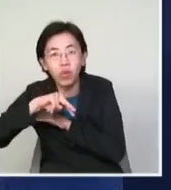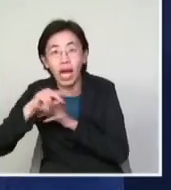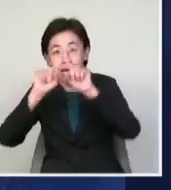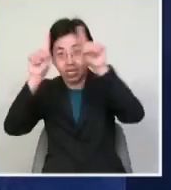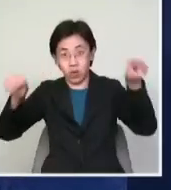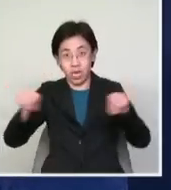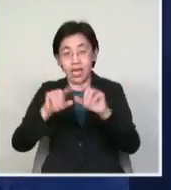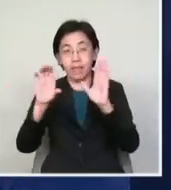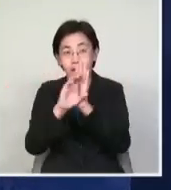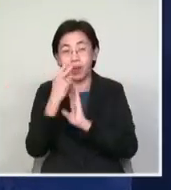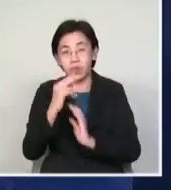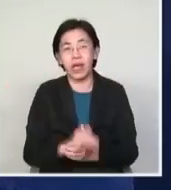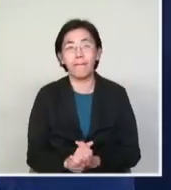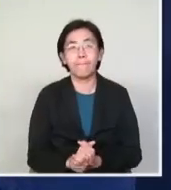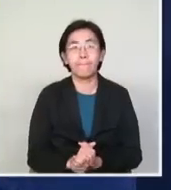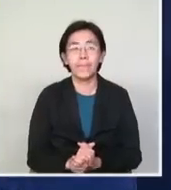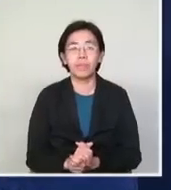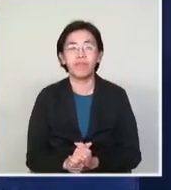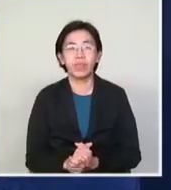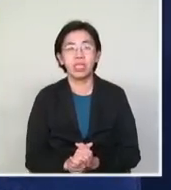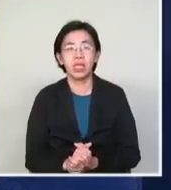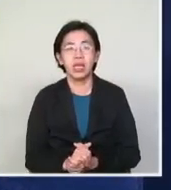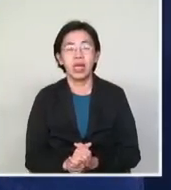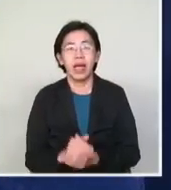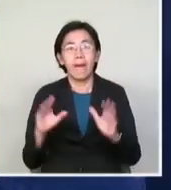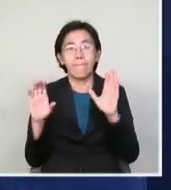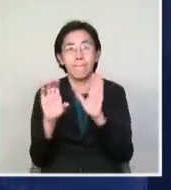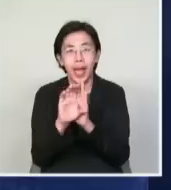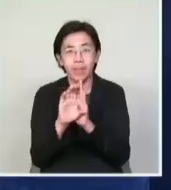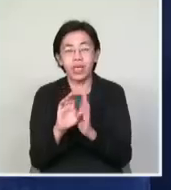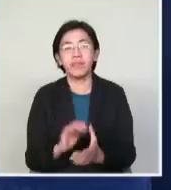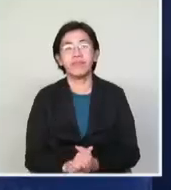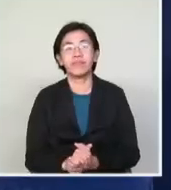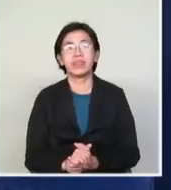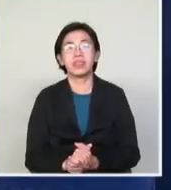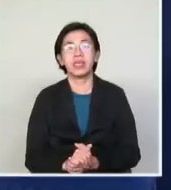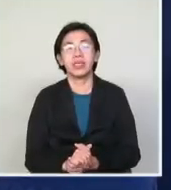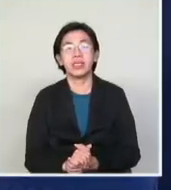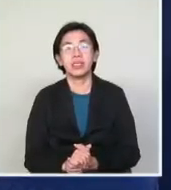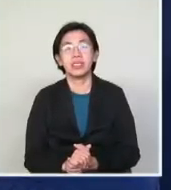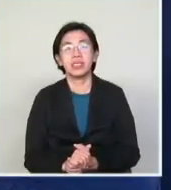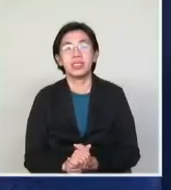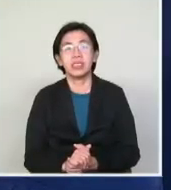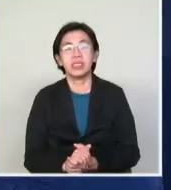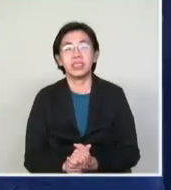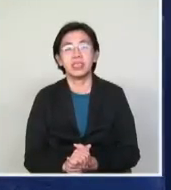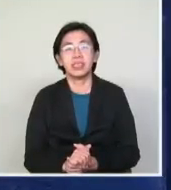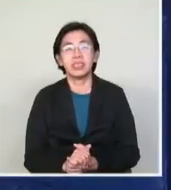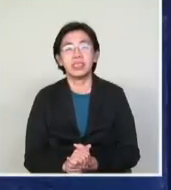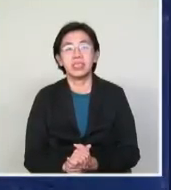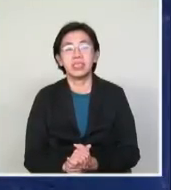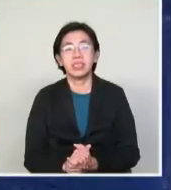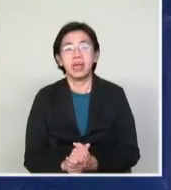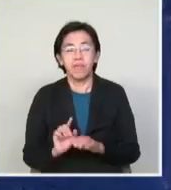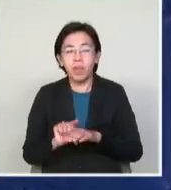ะภาพนิ่งเอาไว้ก่อนนะคะดูภาพ2ภาพจากด้านบนนะคะด้านบนซ้ายมือก็คือเป็นมณฑลชิงไห่นั่นเป็นขีปนาวุธ